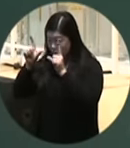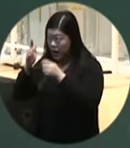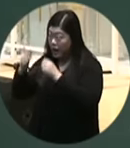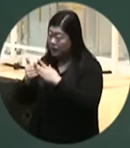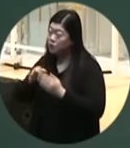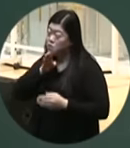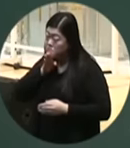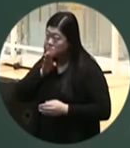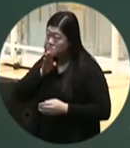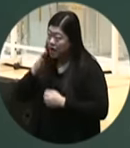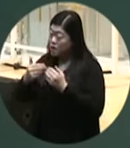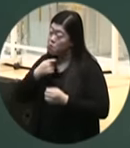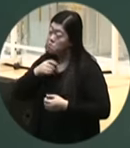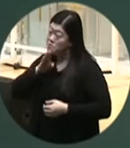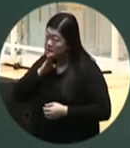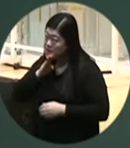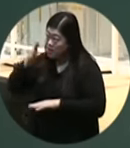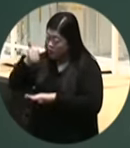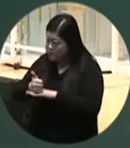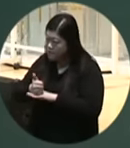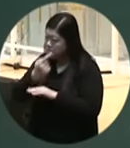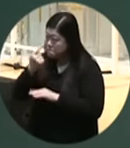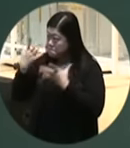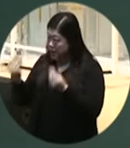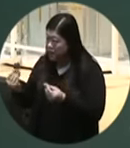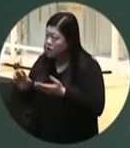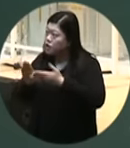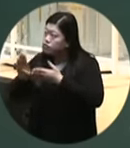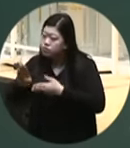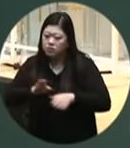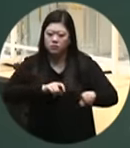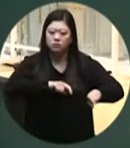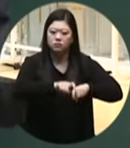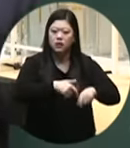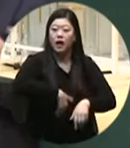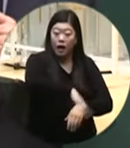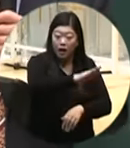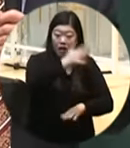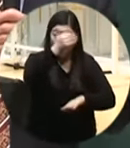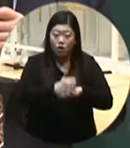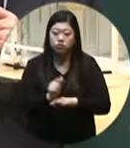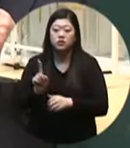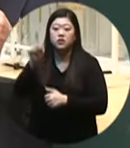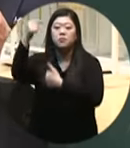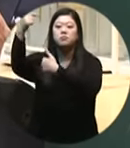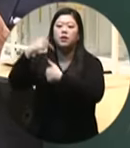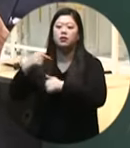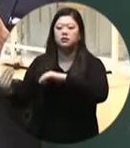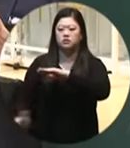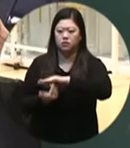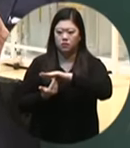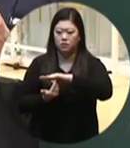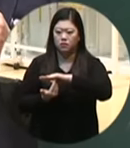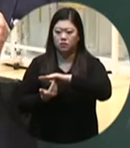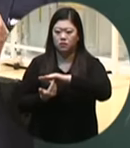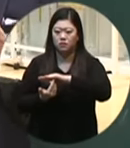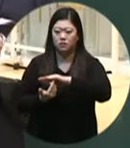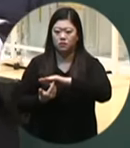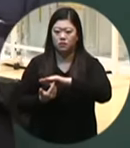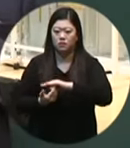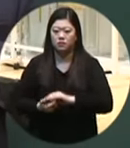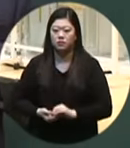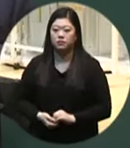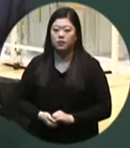God and pray just a little bit, you'll then begin to see this. 천명입니다. Your heavenly mandate. 하나님이 말씀하시는